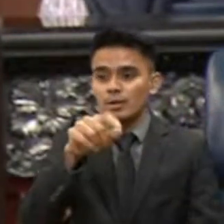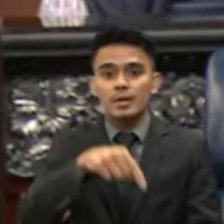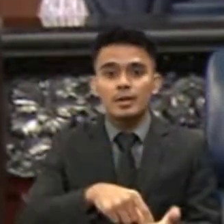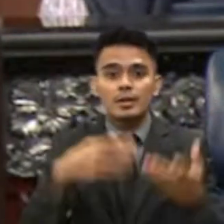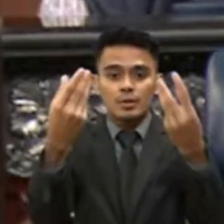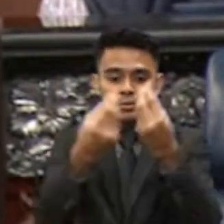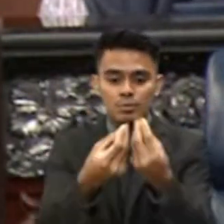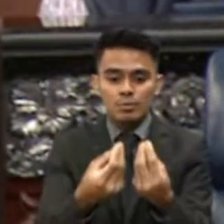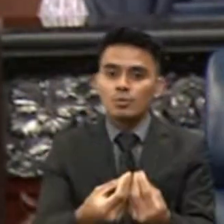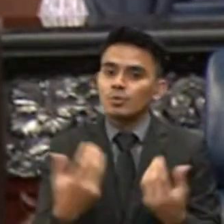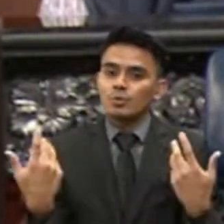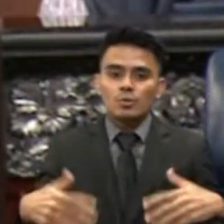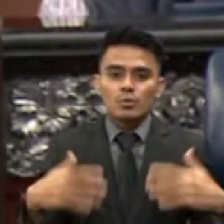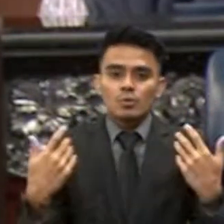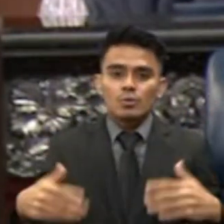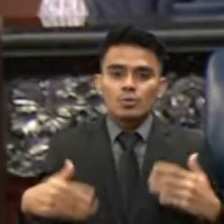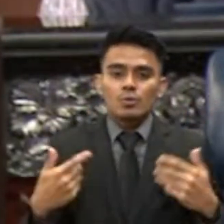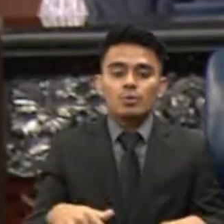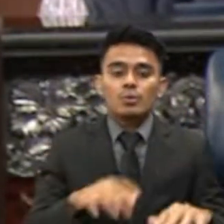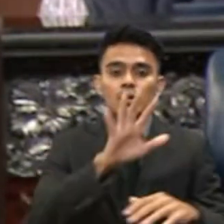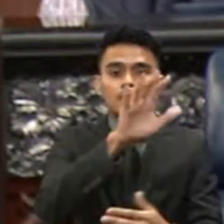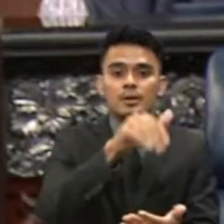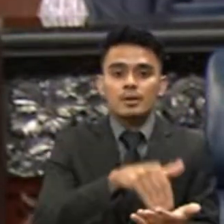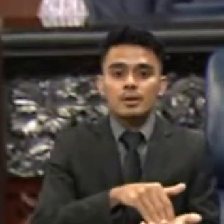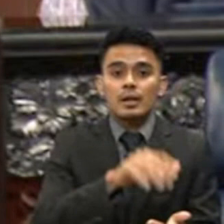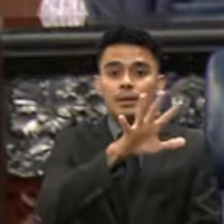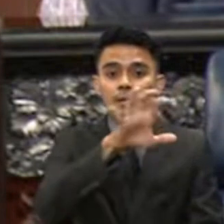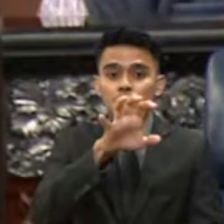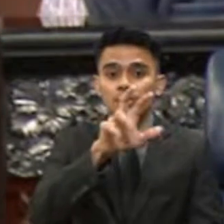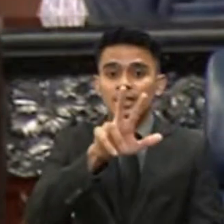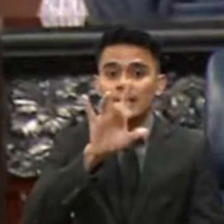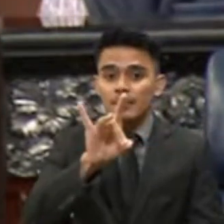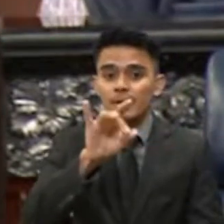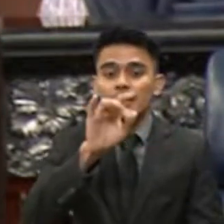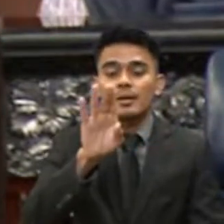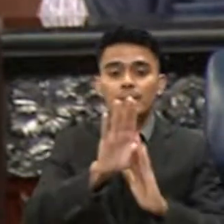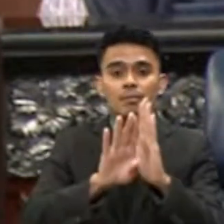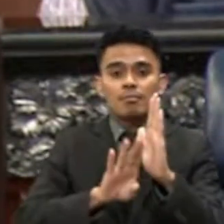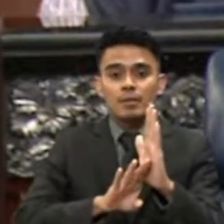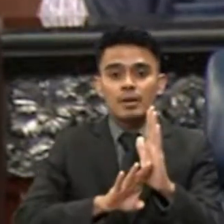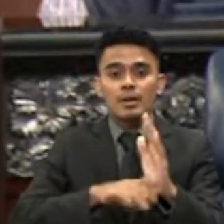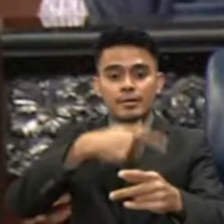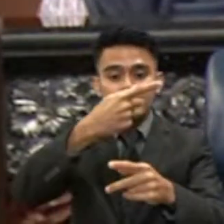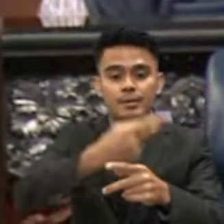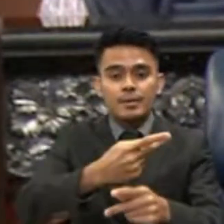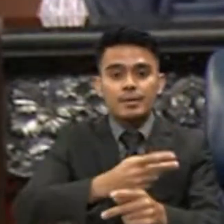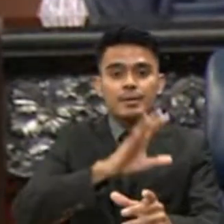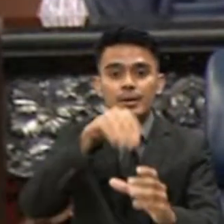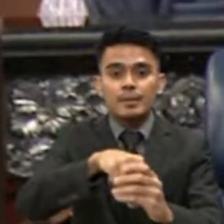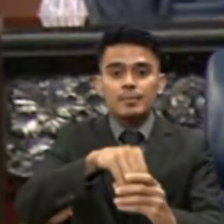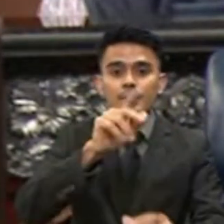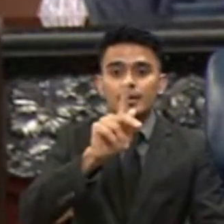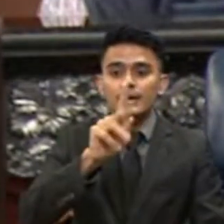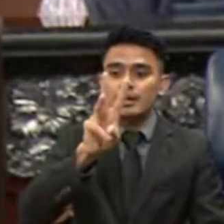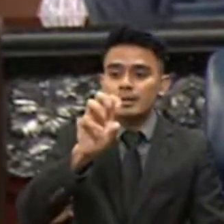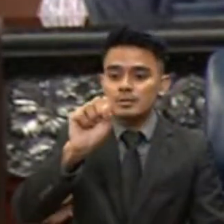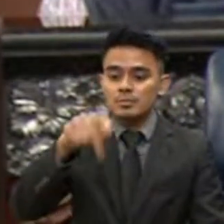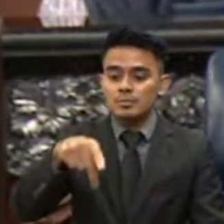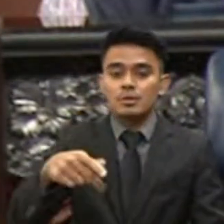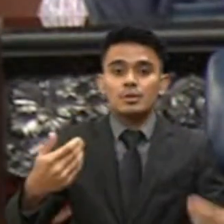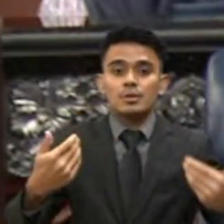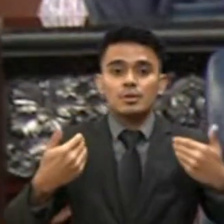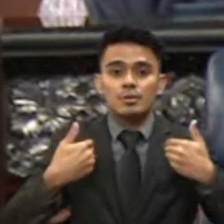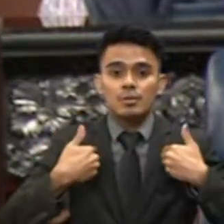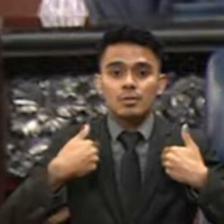nilainya begitu hebat ya 538 billion simpanan dalam kehidupan USB itu dimiliki